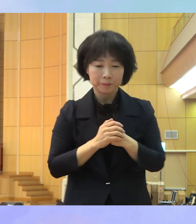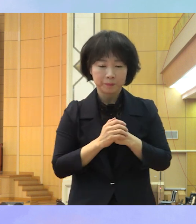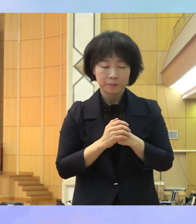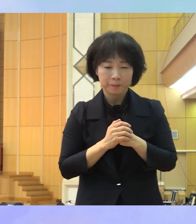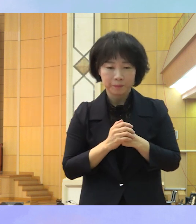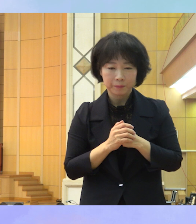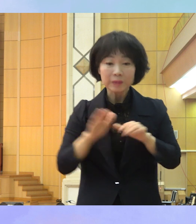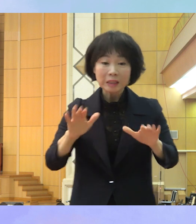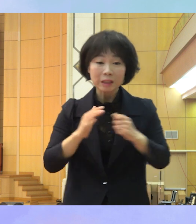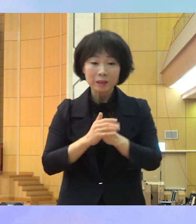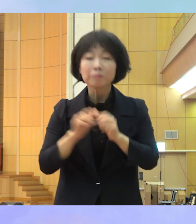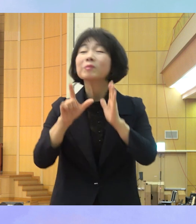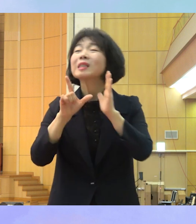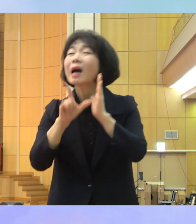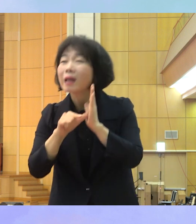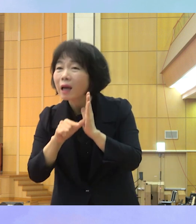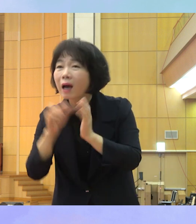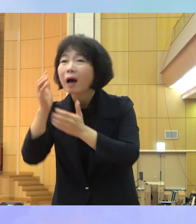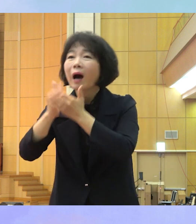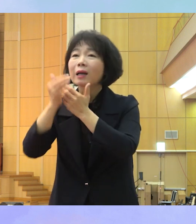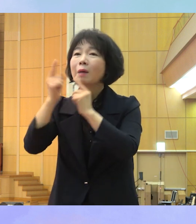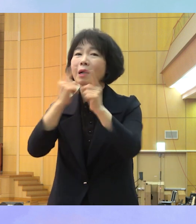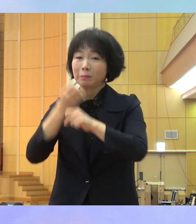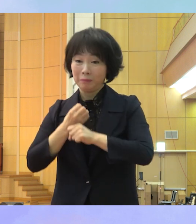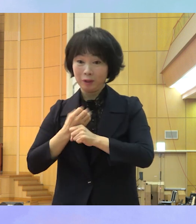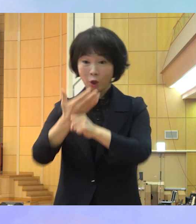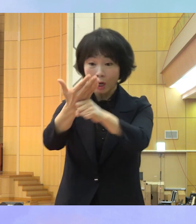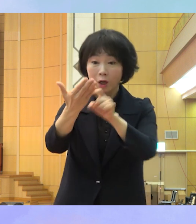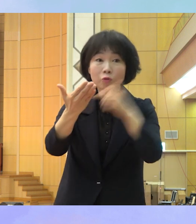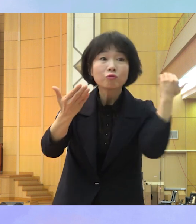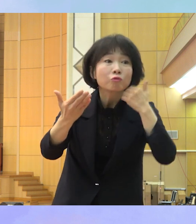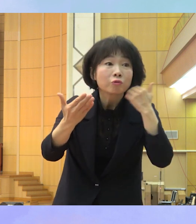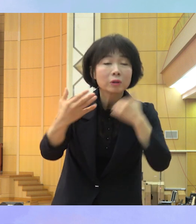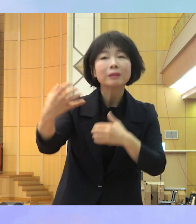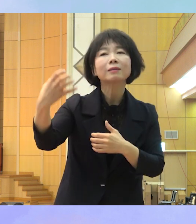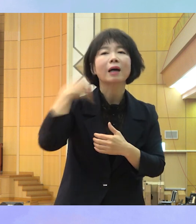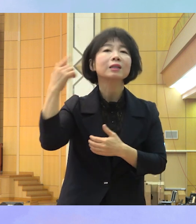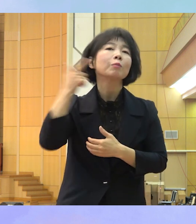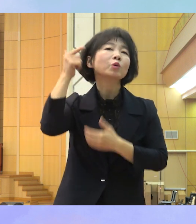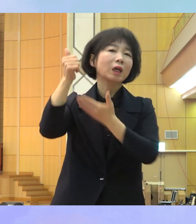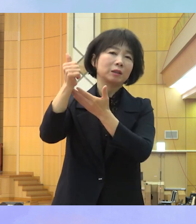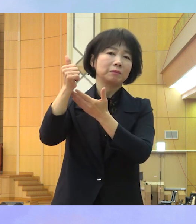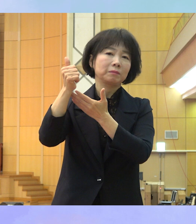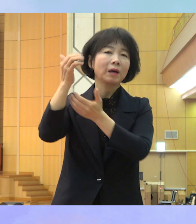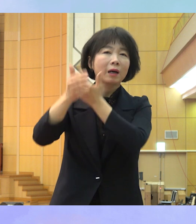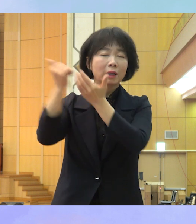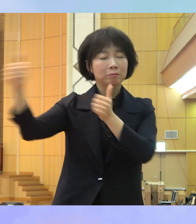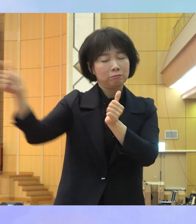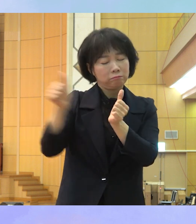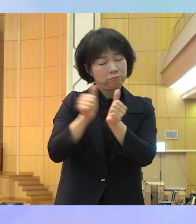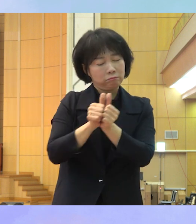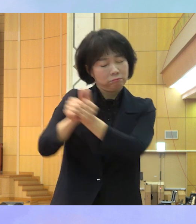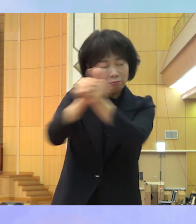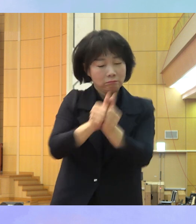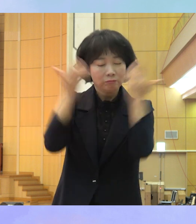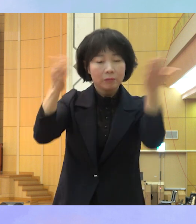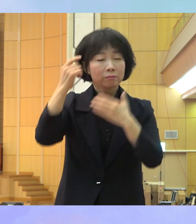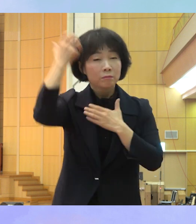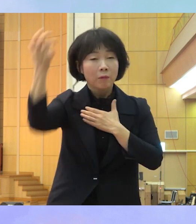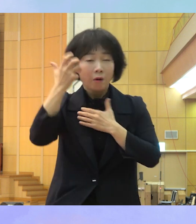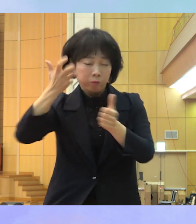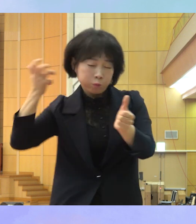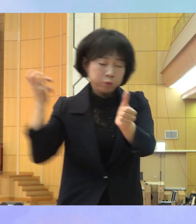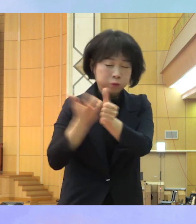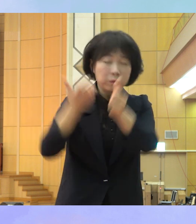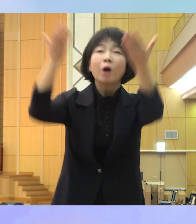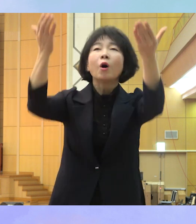하나님, 무엇보다도 이 시간에 하나님 말씀을 태어나신 우리 목사님, 하나님께서 함께하여 주시고